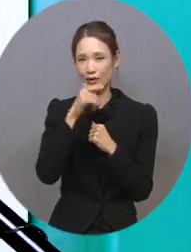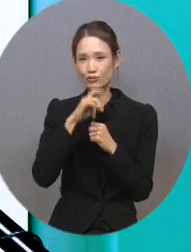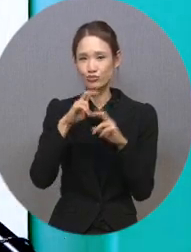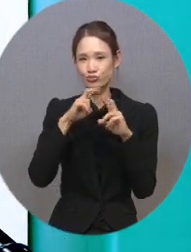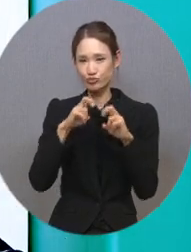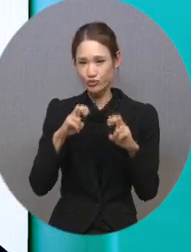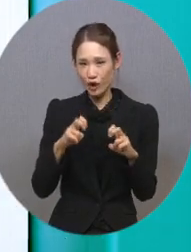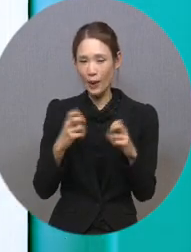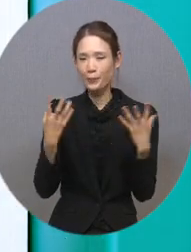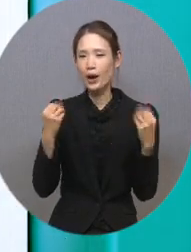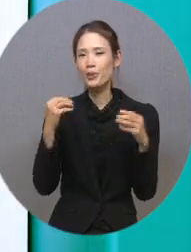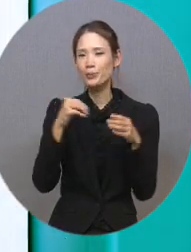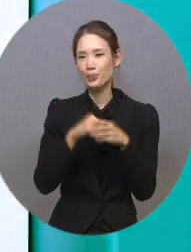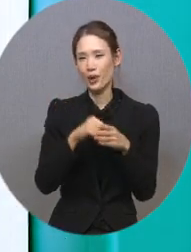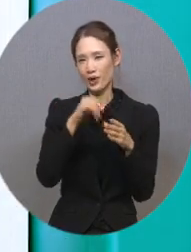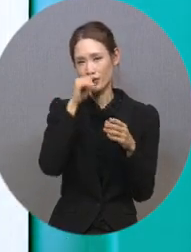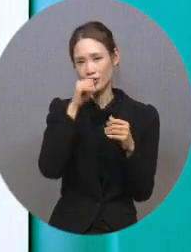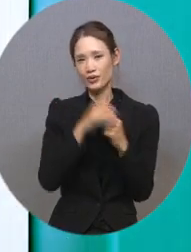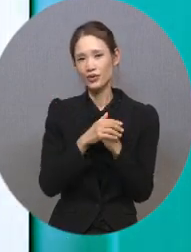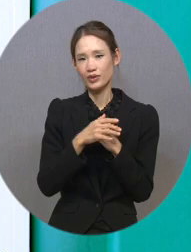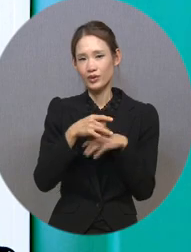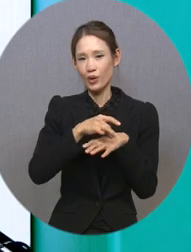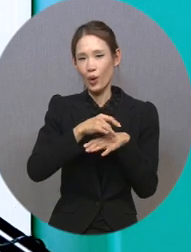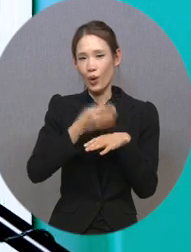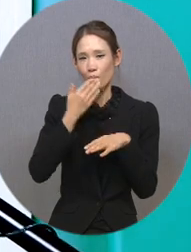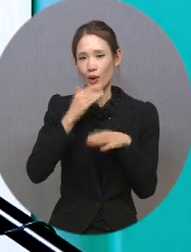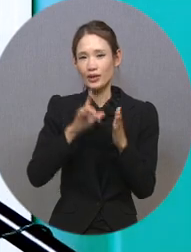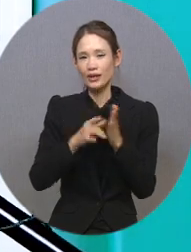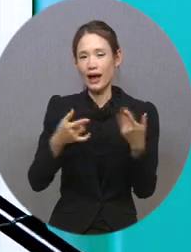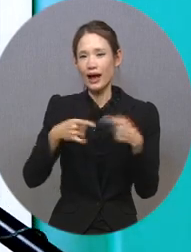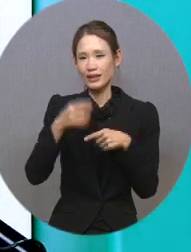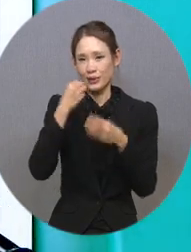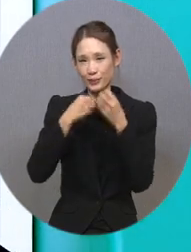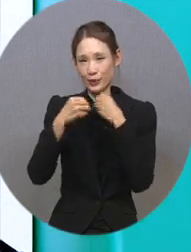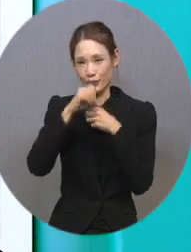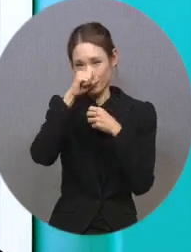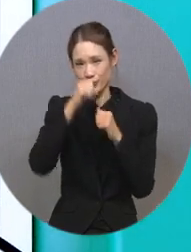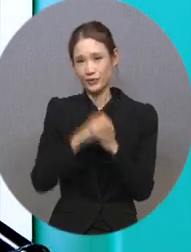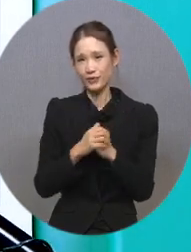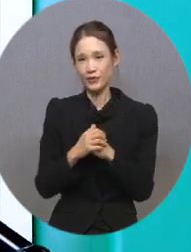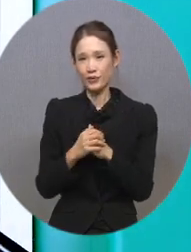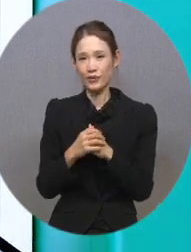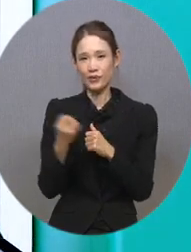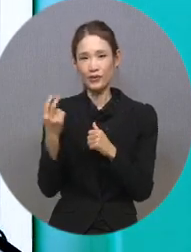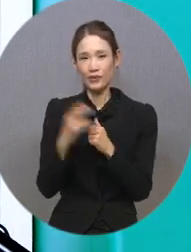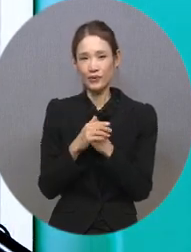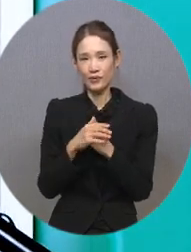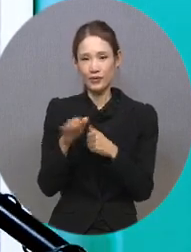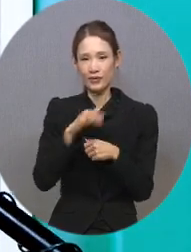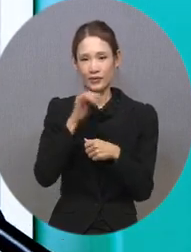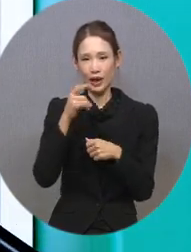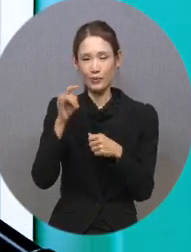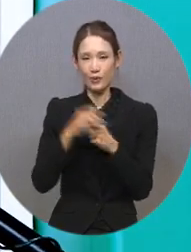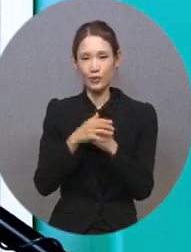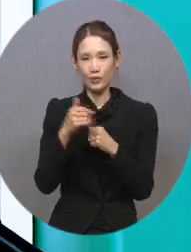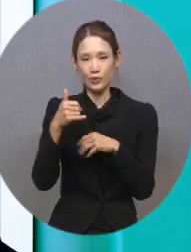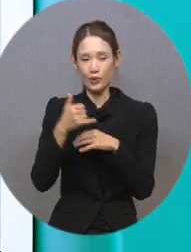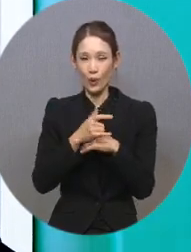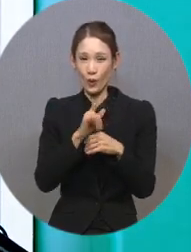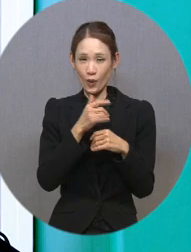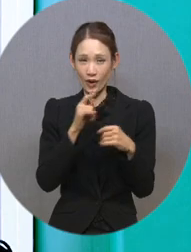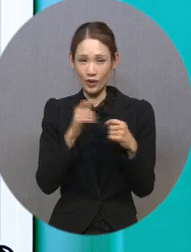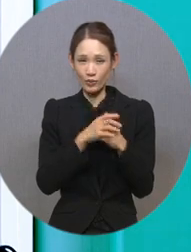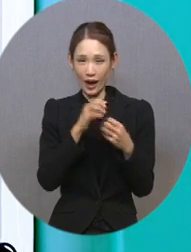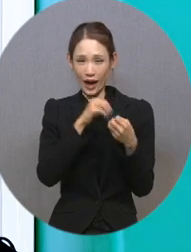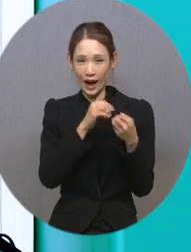성분이 많이 포함되어 있어서 고기를 드실 때 같이 드셔도 아주 좋습니다. 그리고 우리 사모농협에서는 무화과